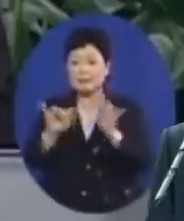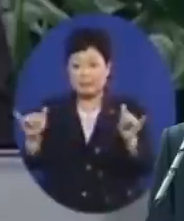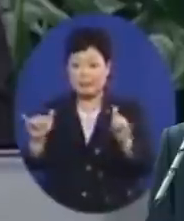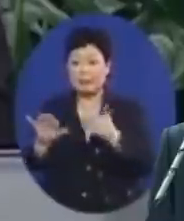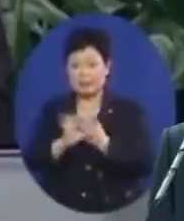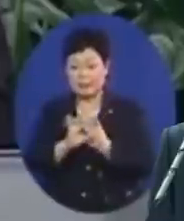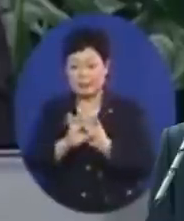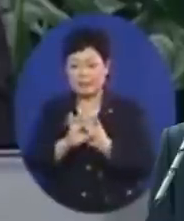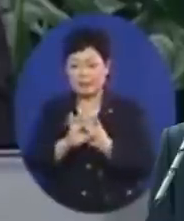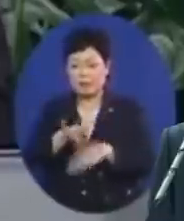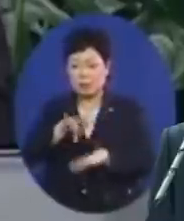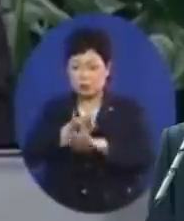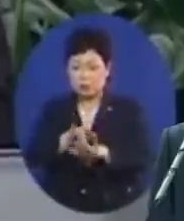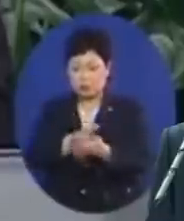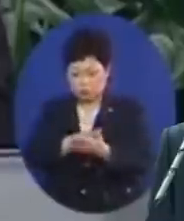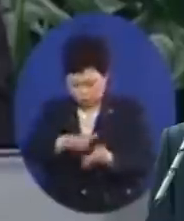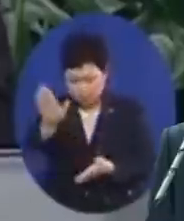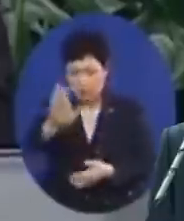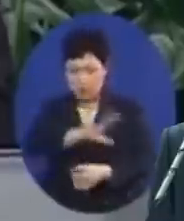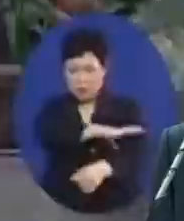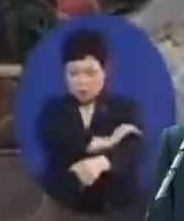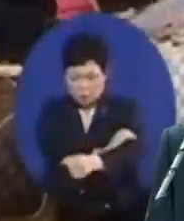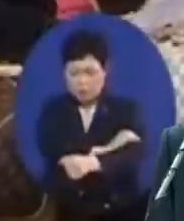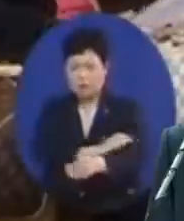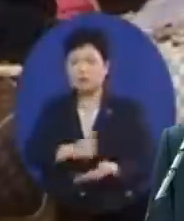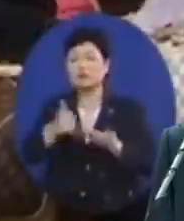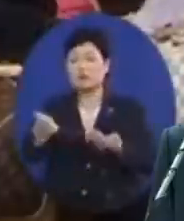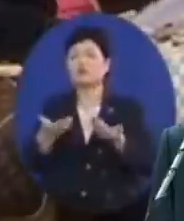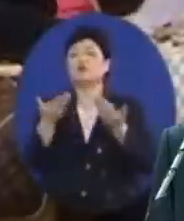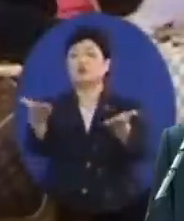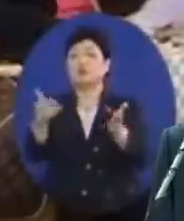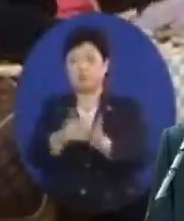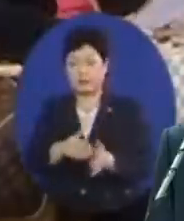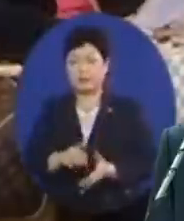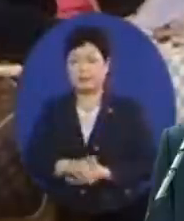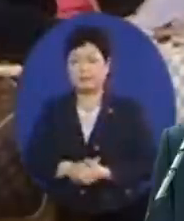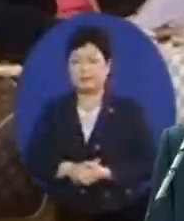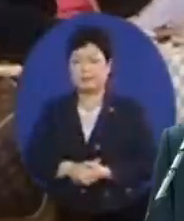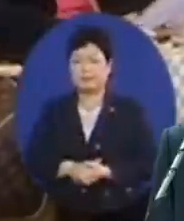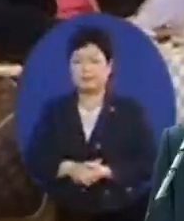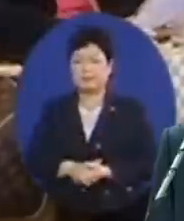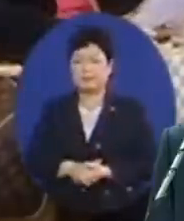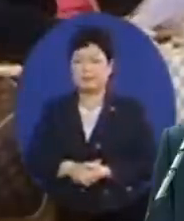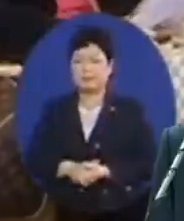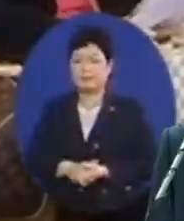자이면 귀신을 쫓아낼 권세를 주님이 주신 것입니다.